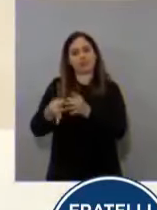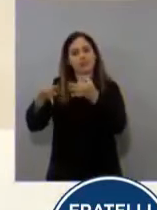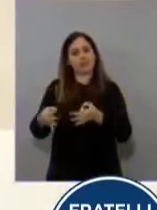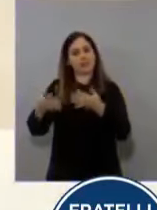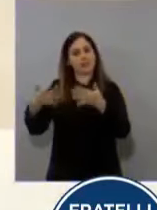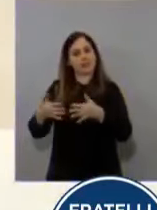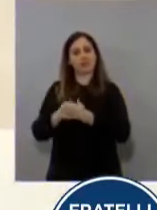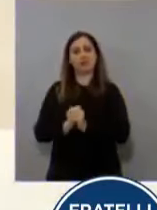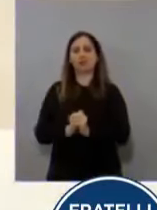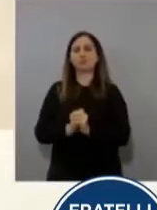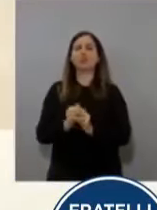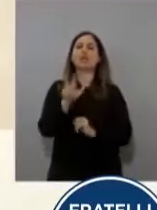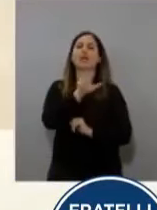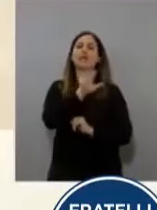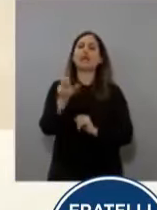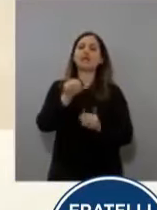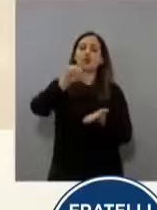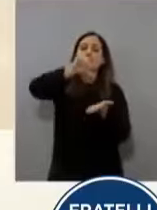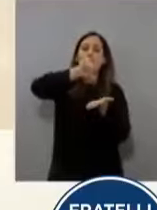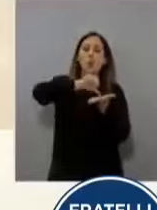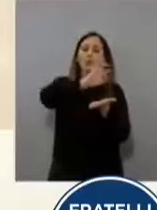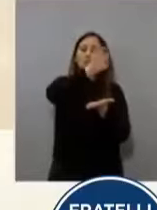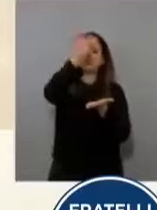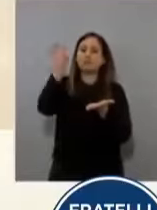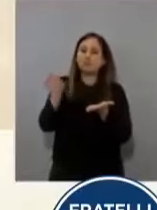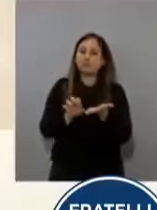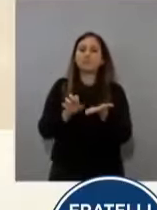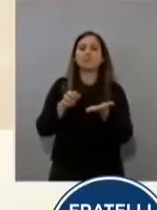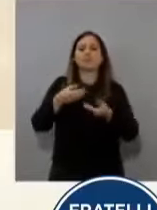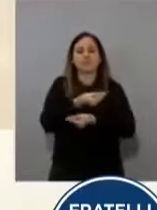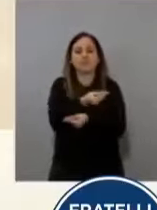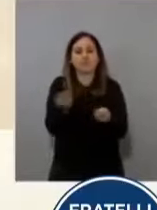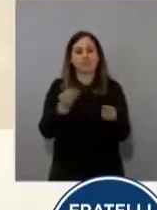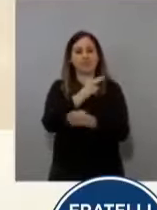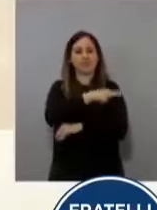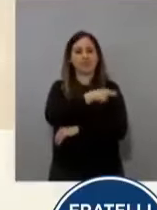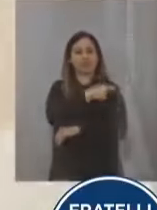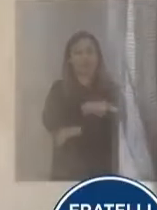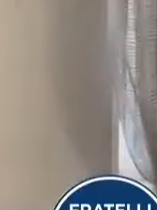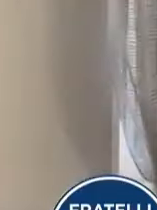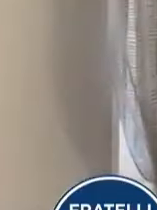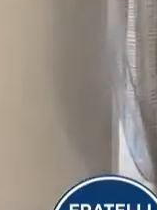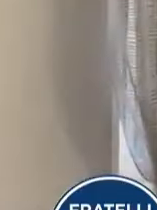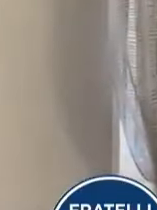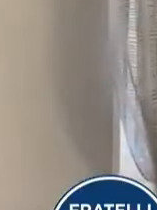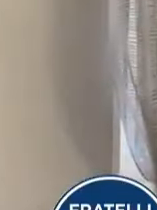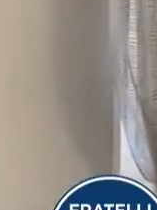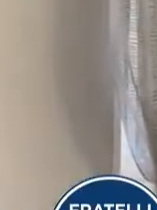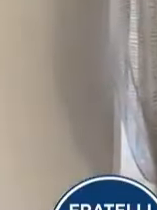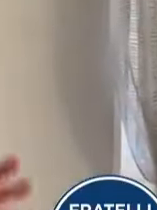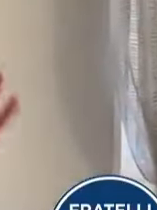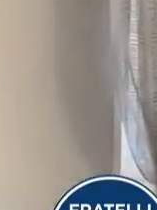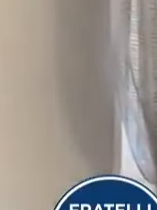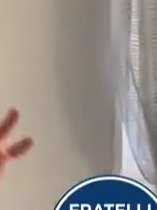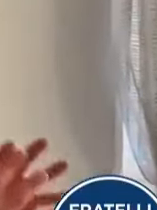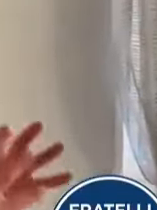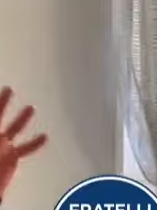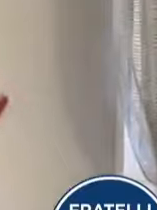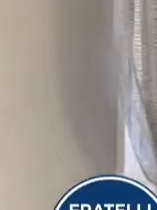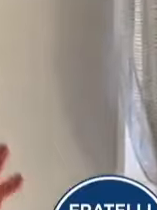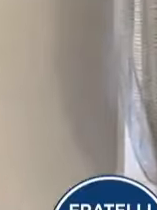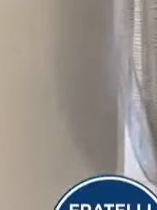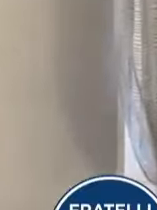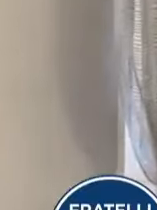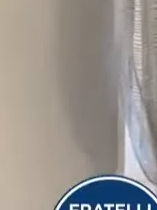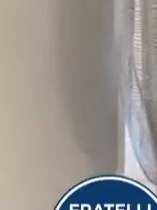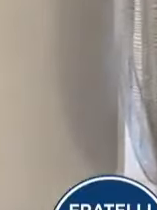300 punti di somministrazione all'inizio e 1500 nella fase di massa. Sentito bene,